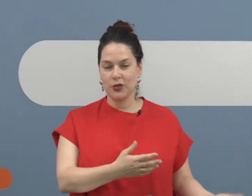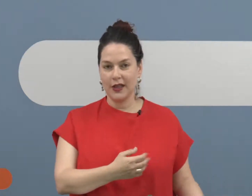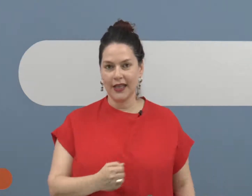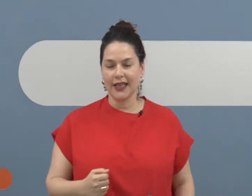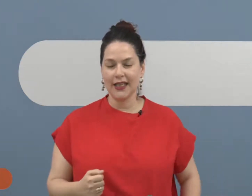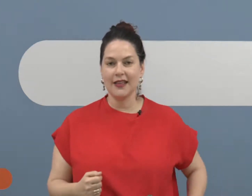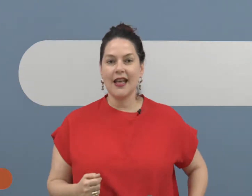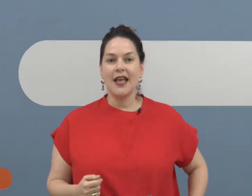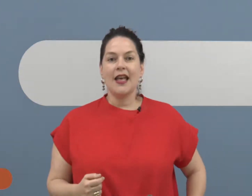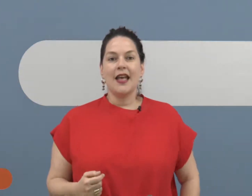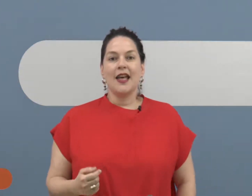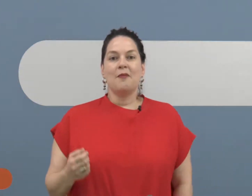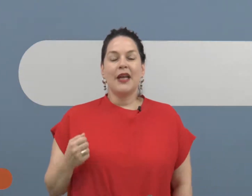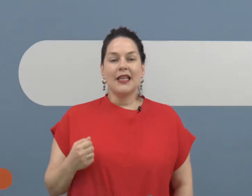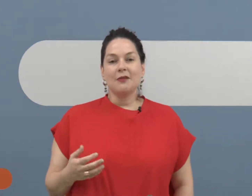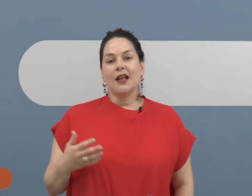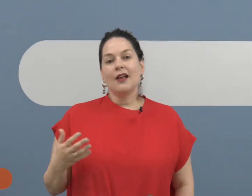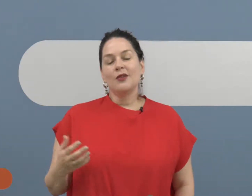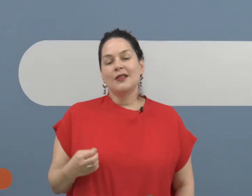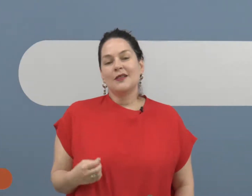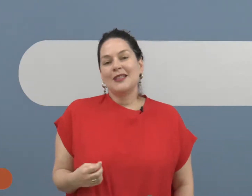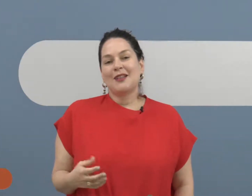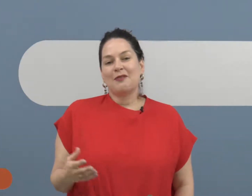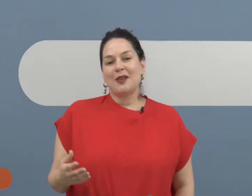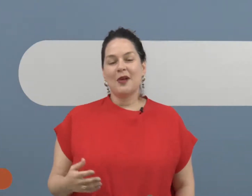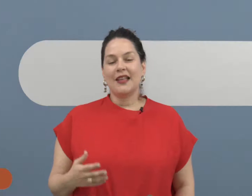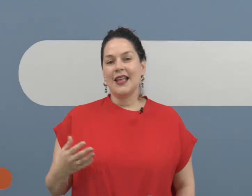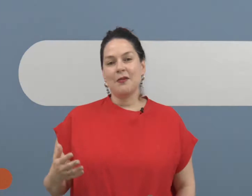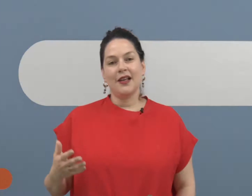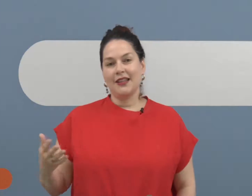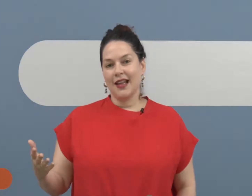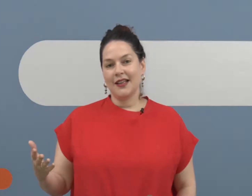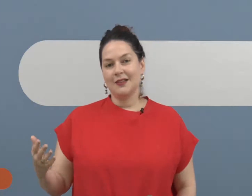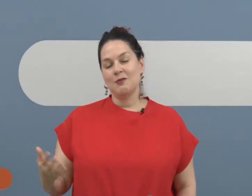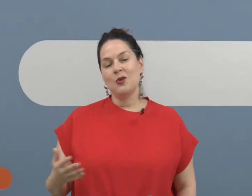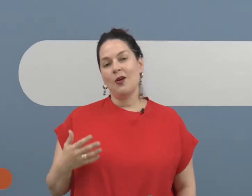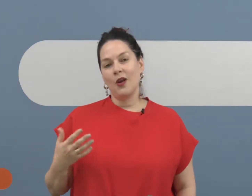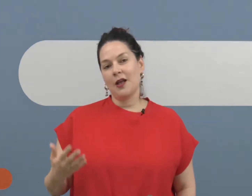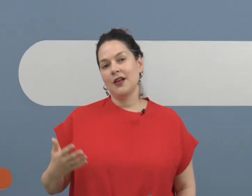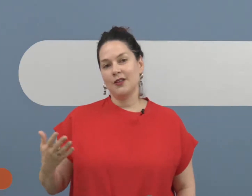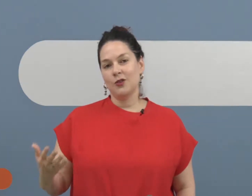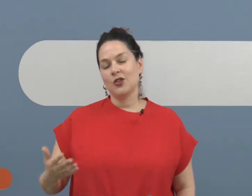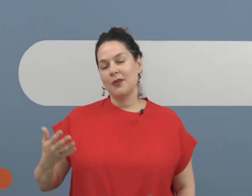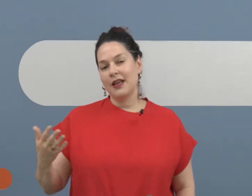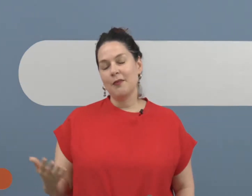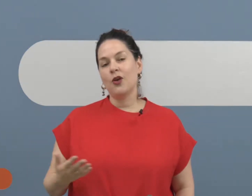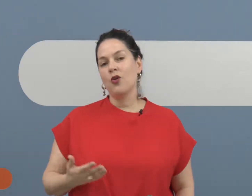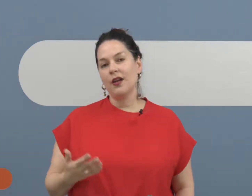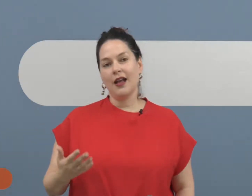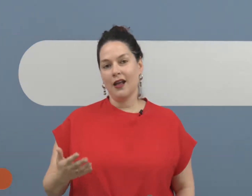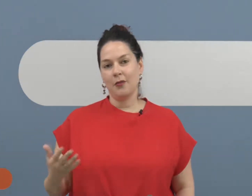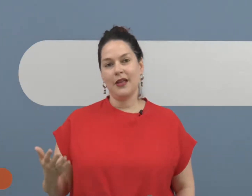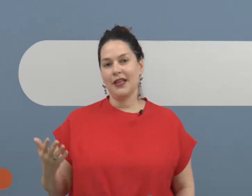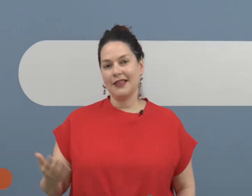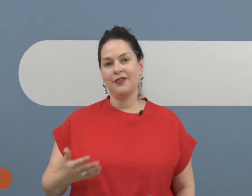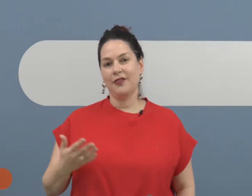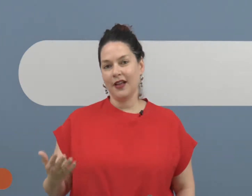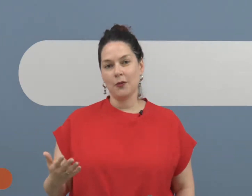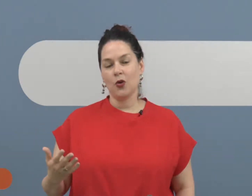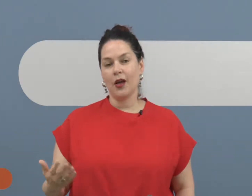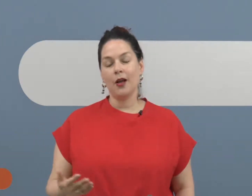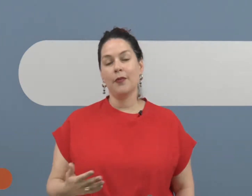ובכל תרבות אחרת? בעצם אנחנו ניצבים, האדם הקטן, מול העולם הגדול, שמלא בכל כך